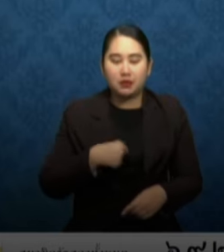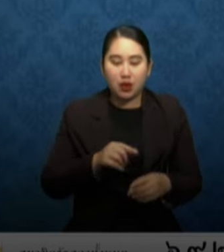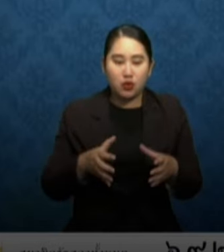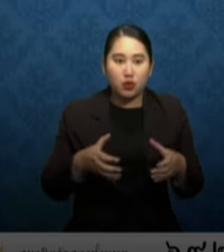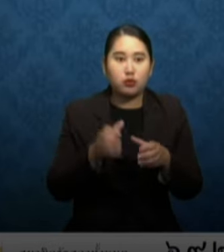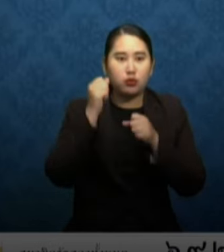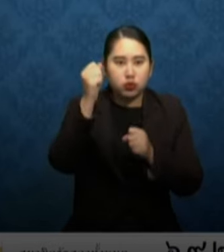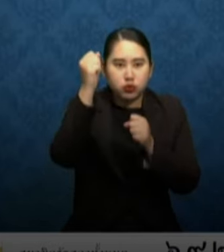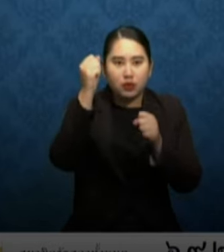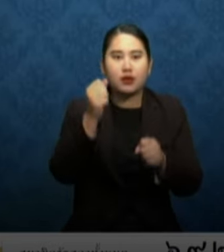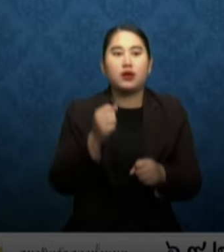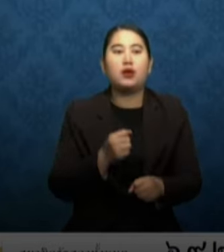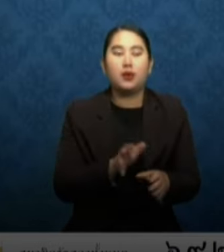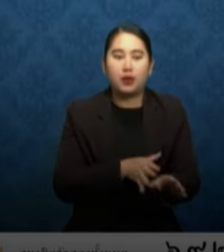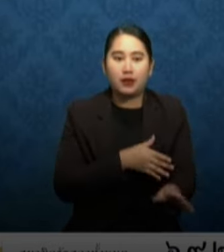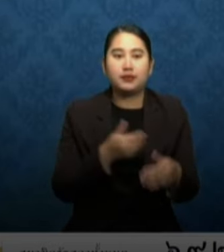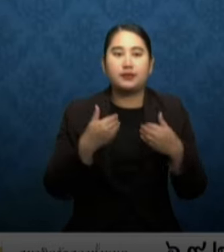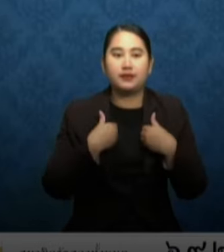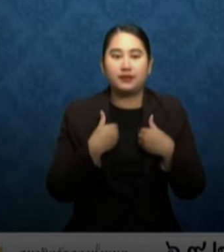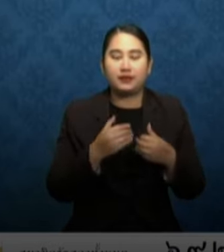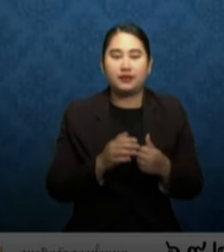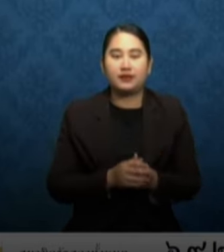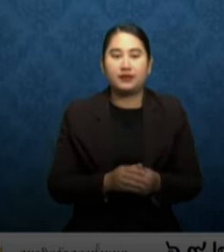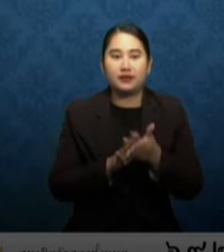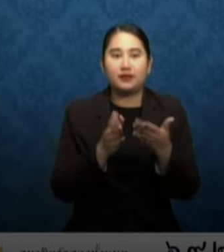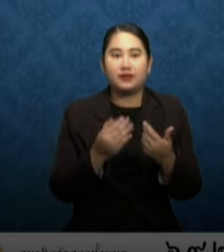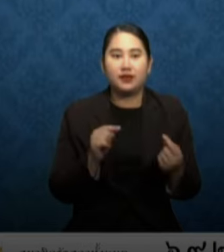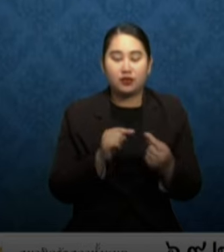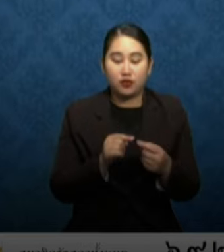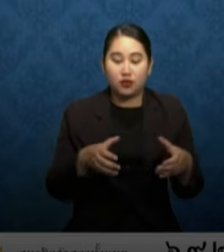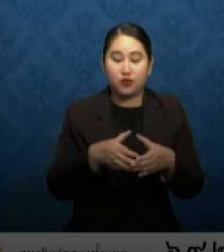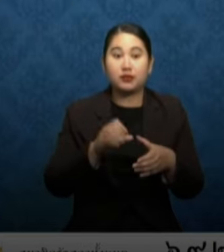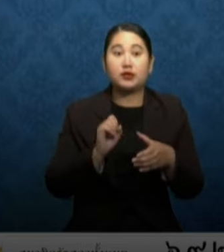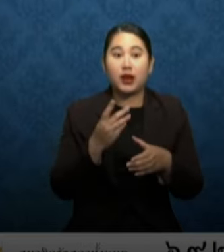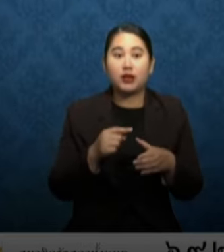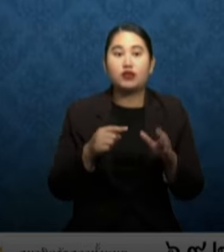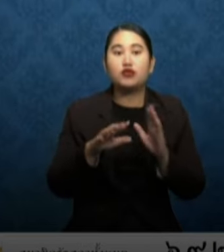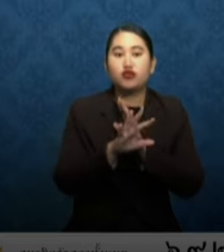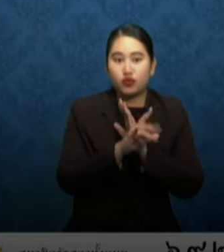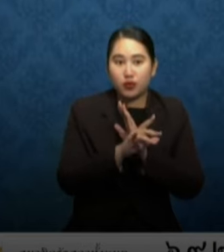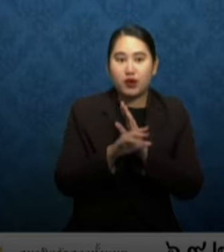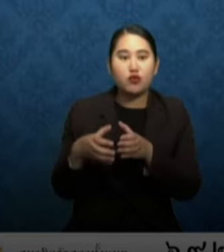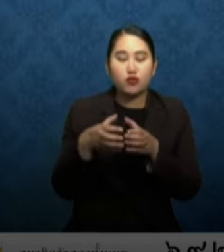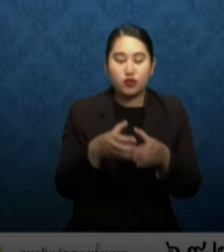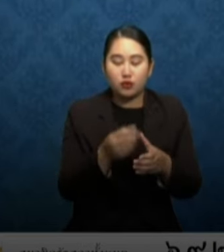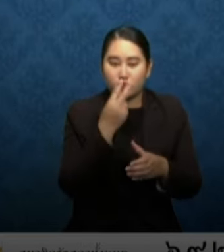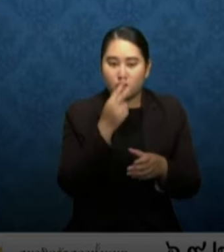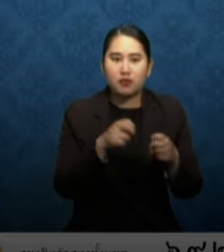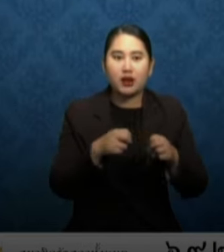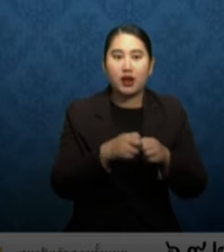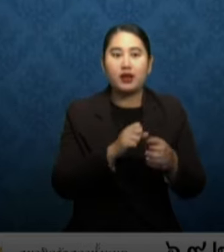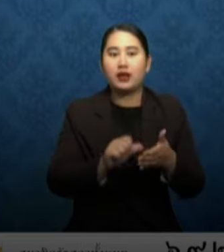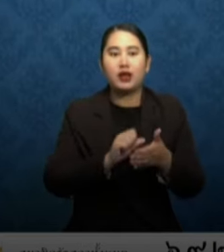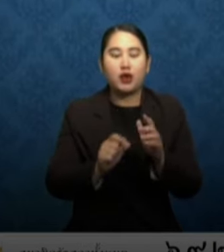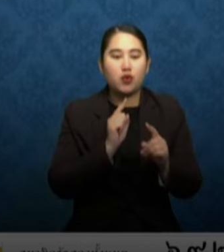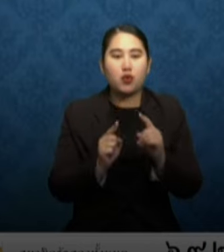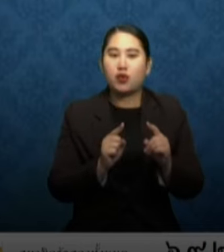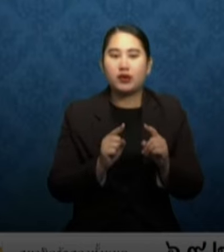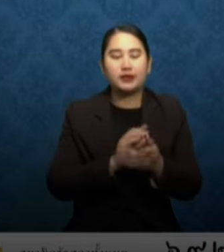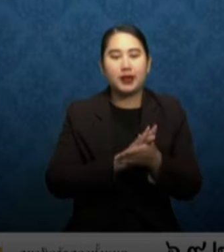หน้าบริษัทติดต่อกันหลายวันสวัสดิการแลคุ้มครองแรงงานจังหวัดชลบุรีลงพื้นที่ไปแก้ปัญหาก็แก้ไม่ได้